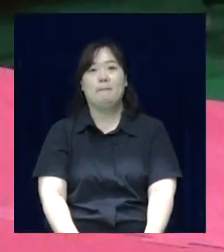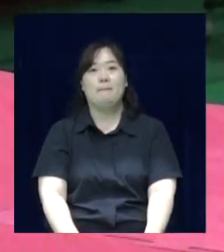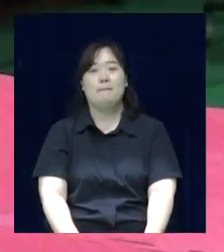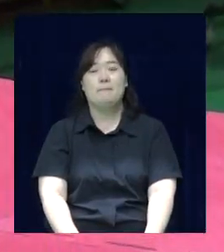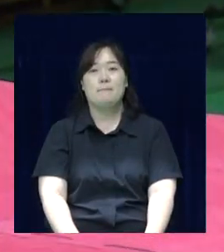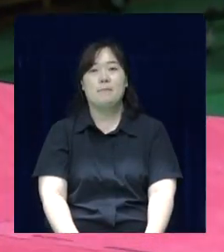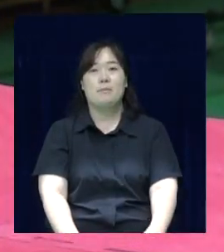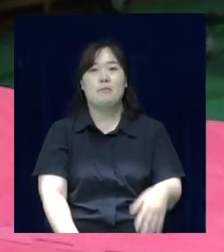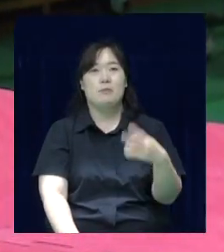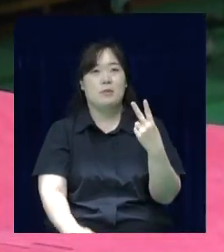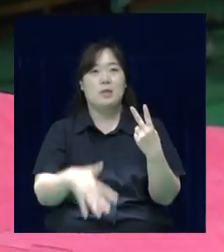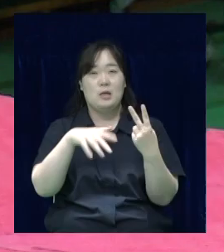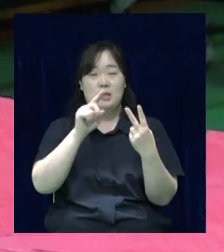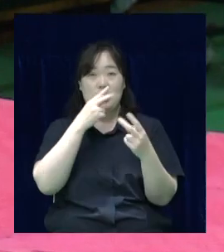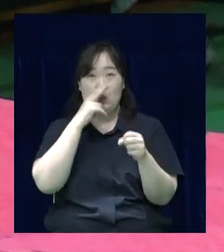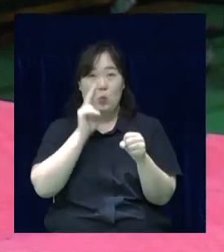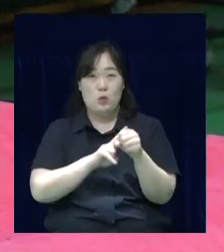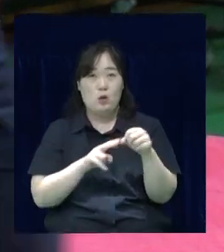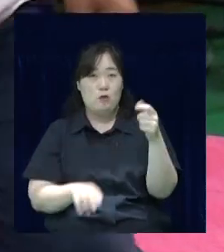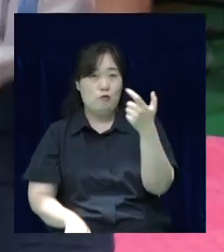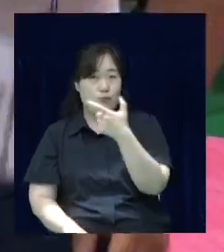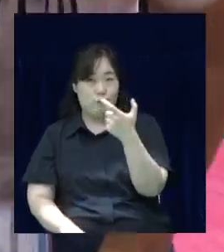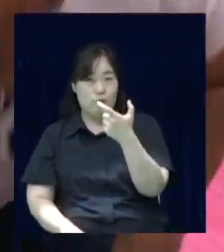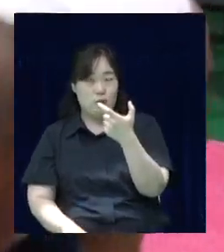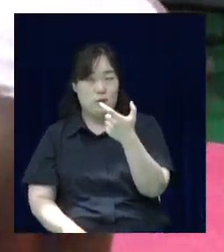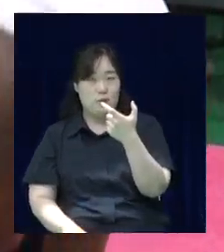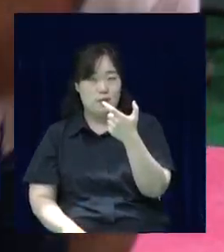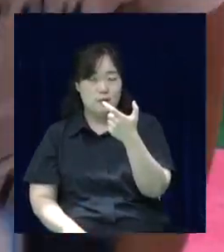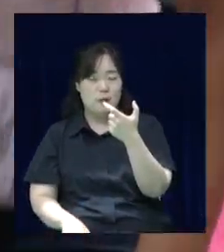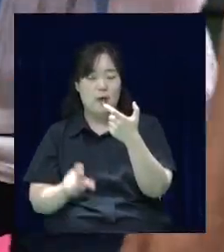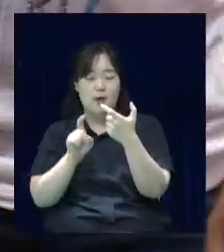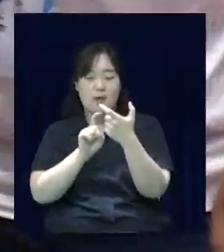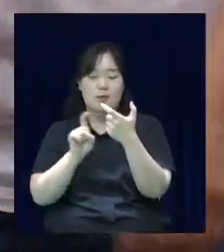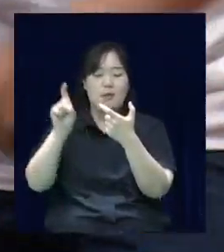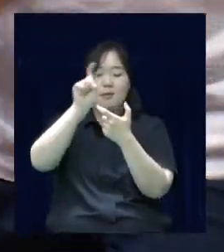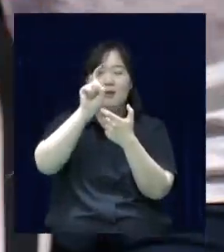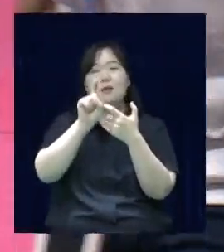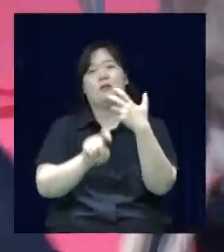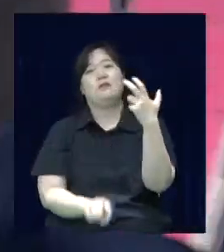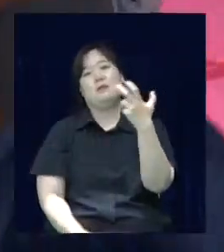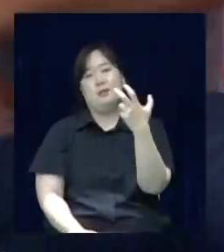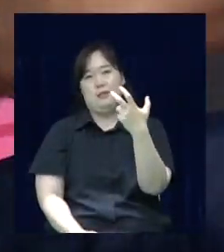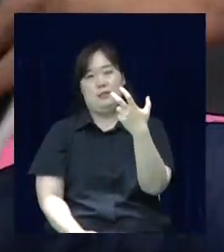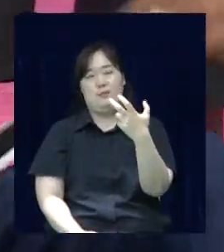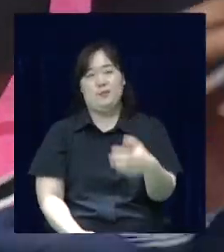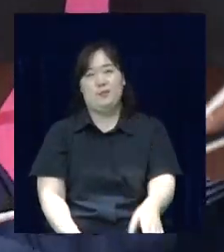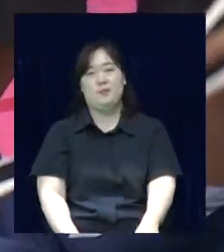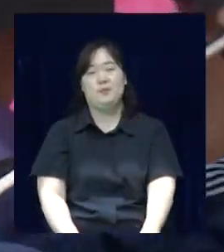일단 2차 시도 60kg 성공 이후에 10kg 중량을 늘린 상태입니다.